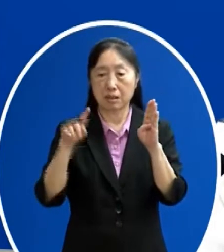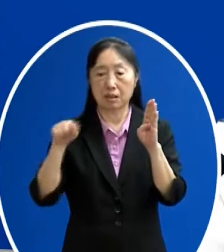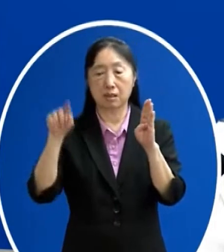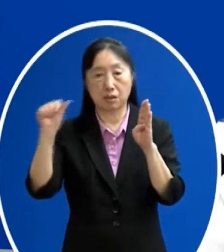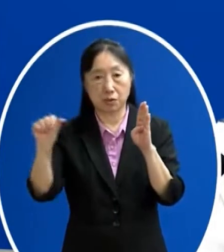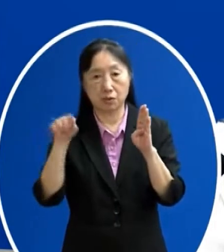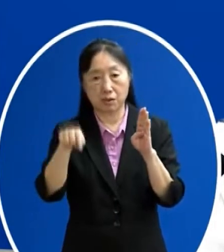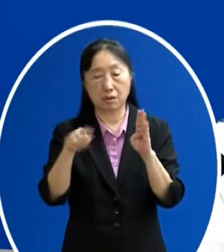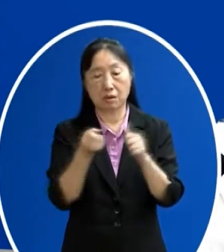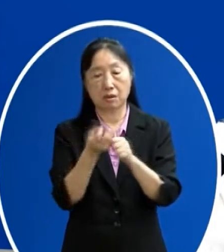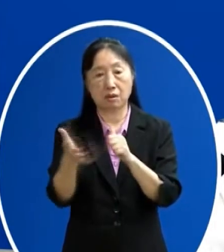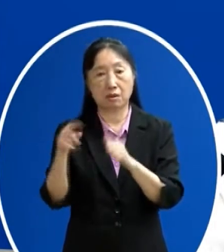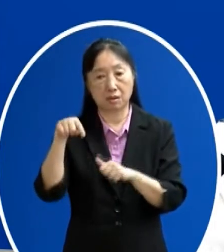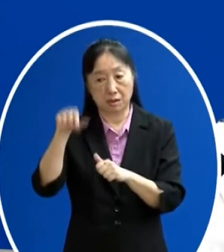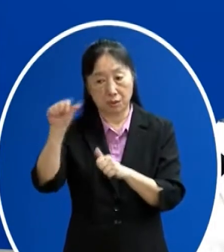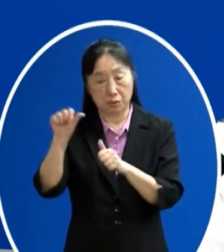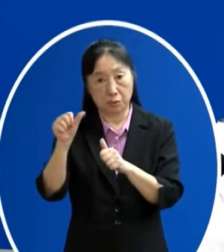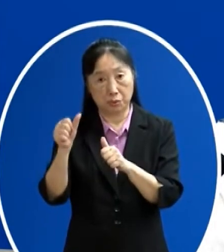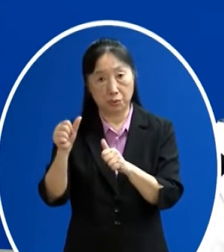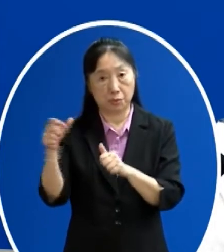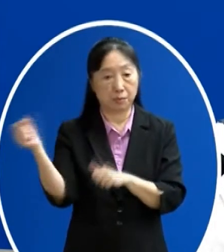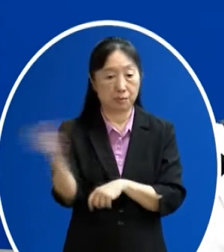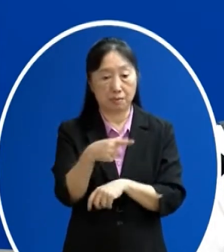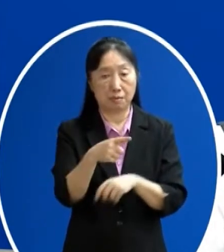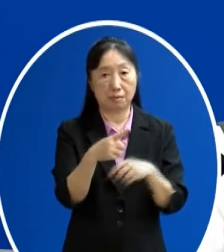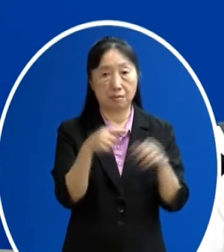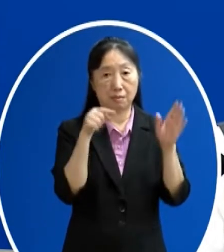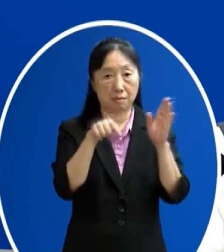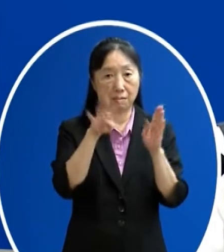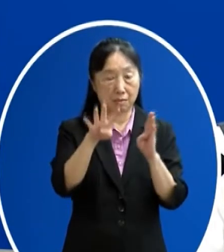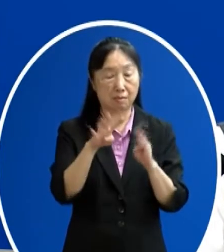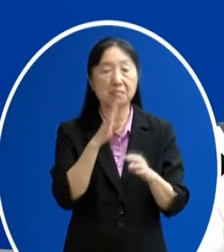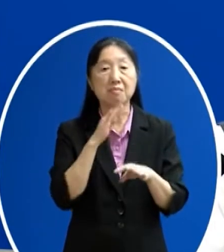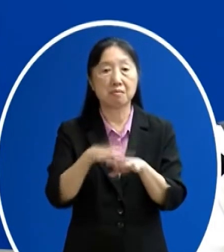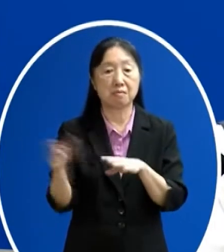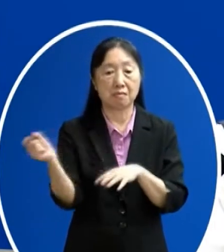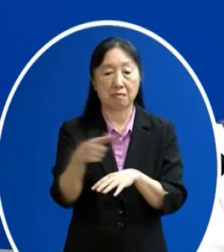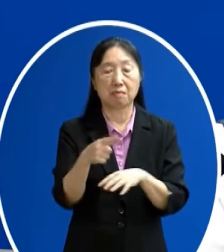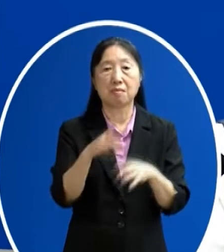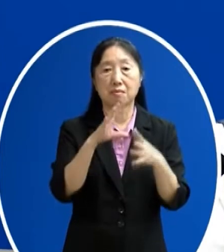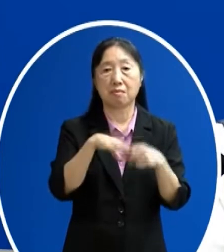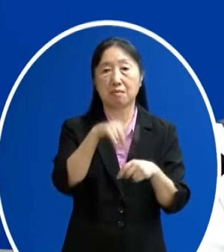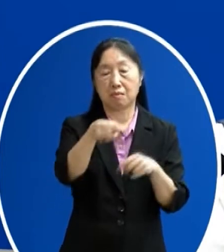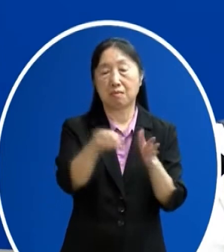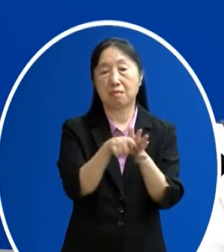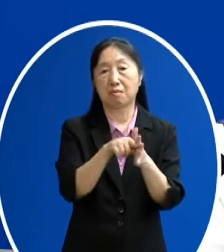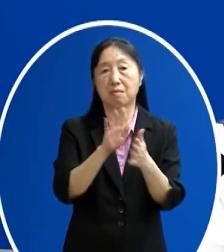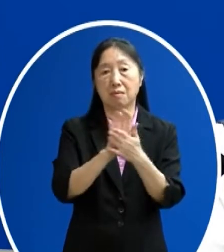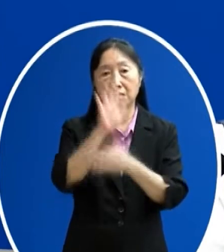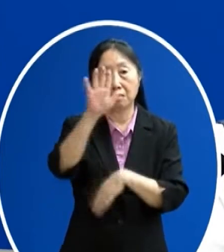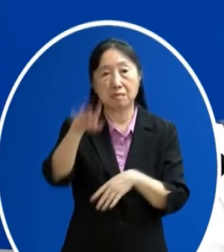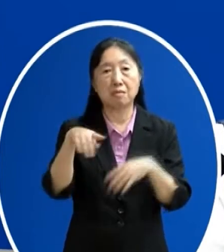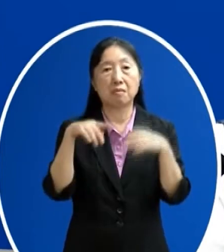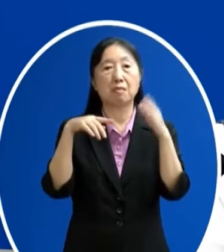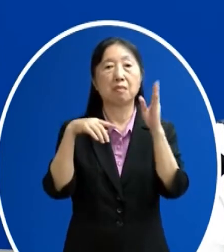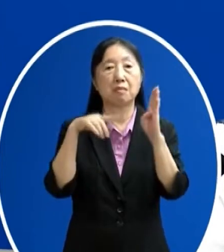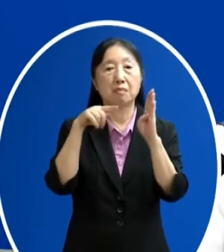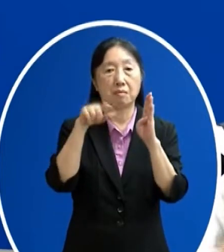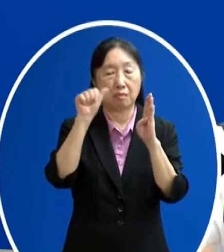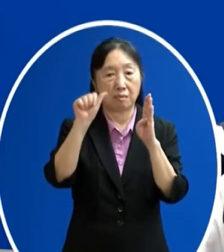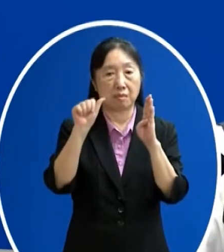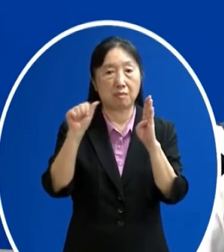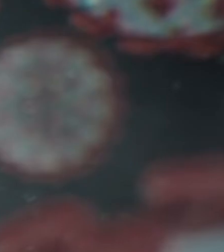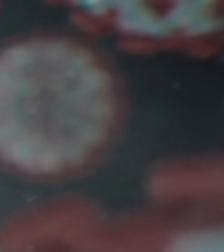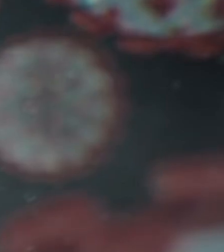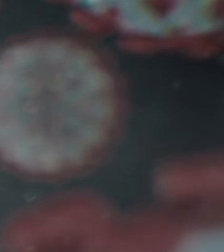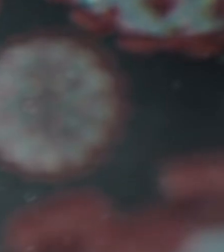个传播力看起来可能比 BA.4 更高一点，所以是有可能会取代掉 BA.2。而成为这个下一波主流